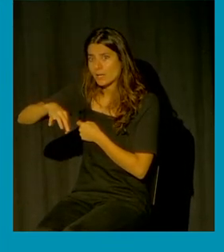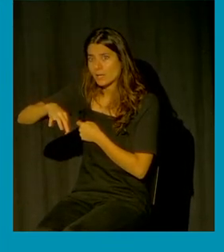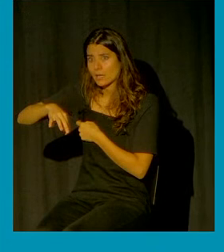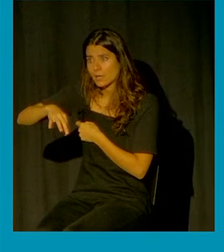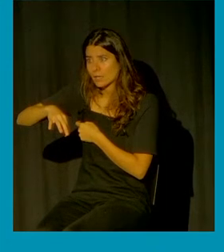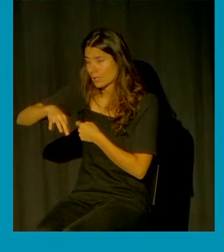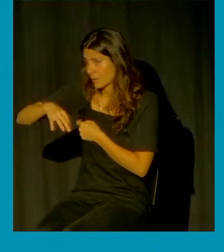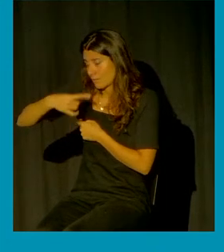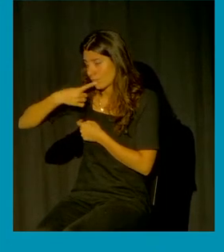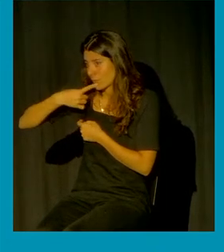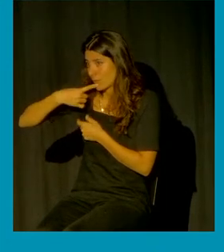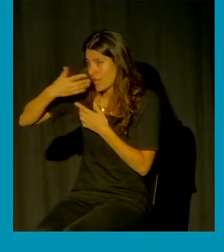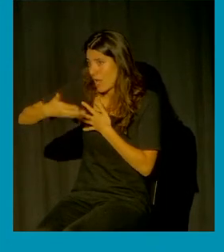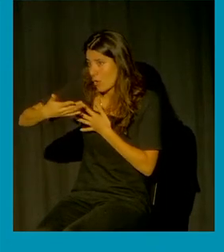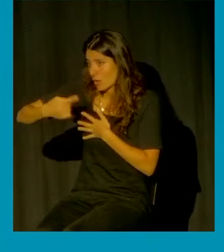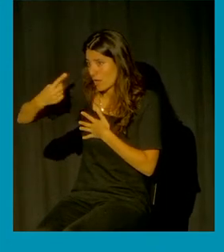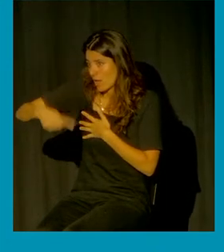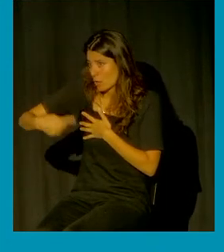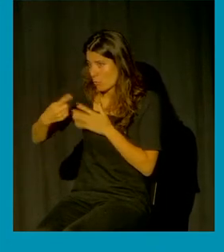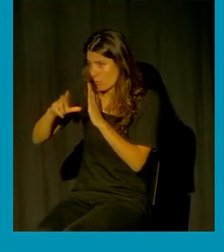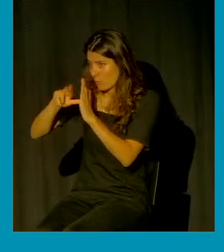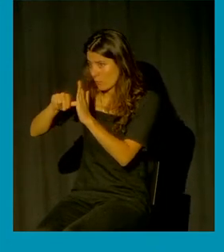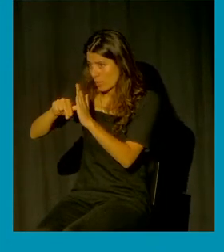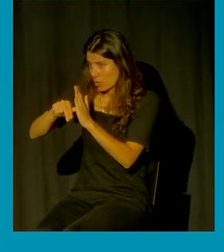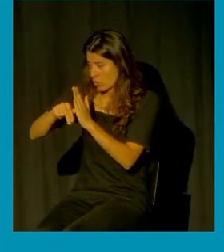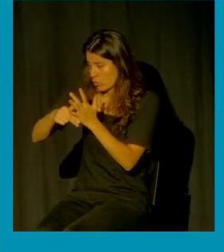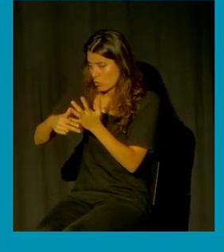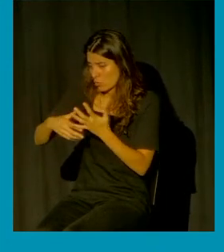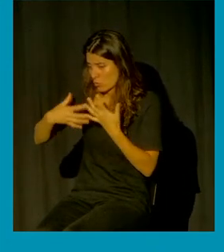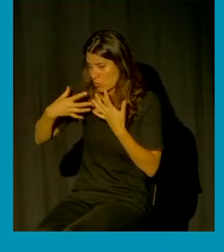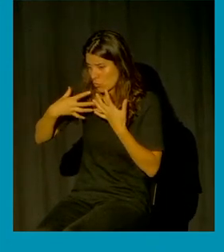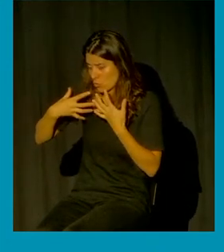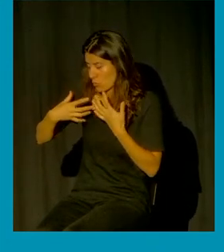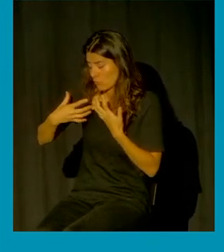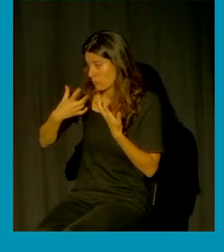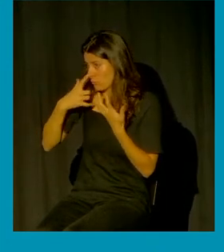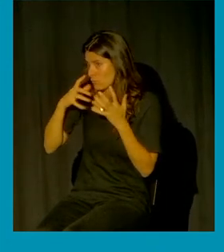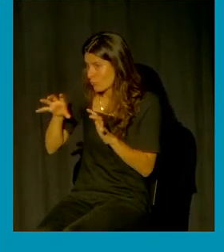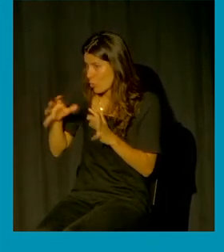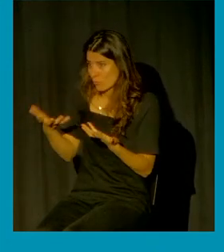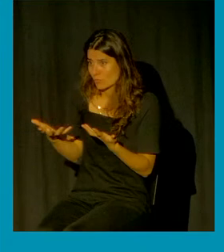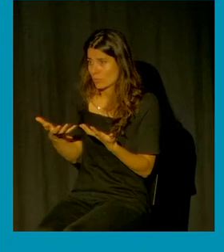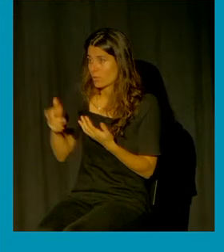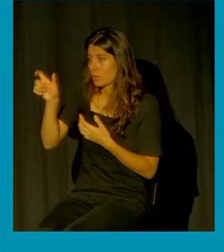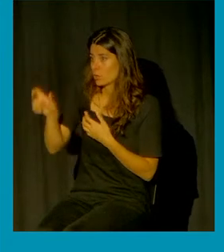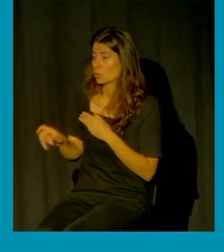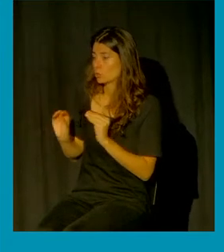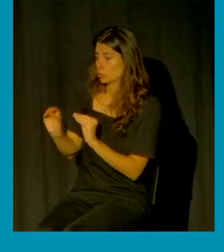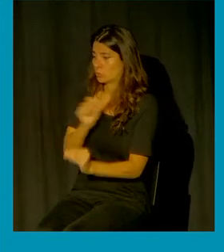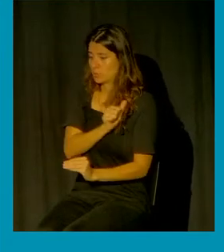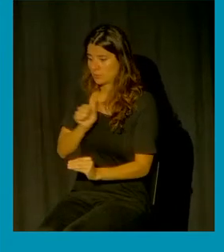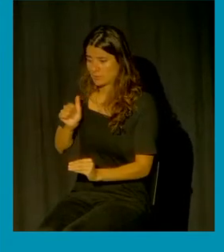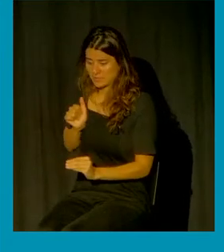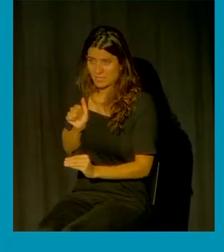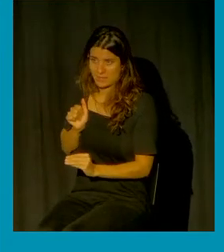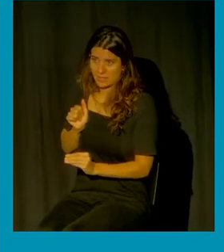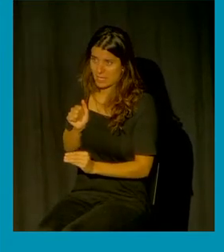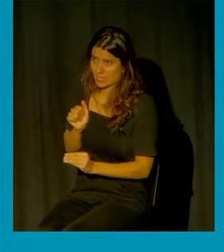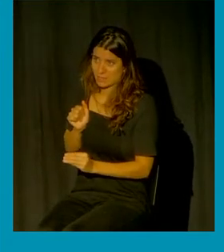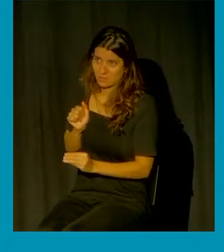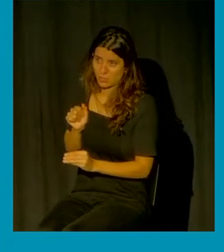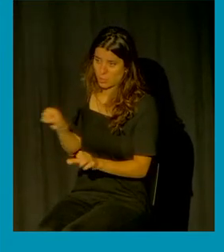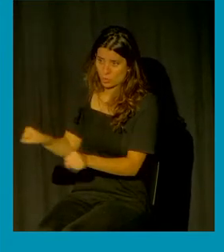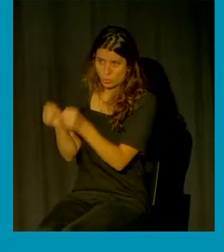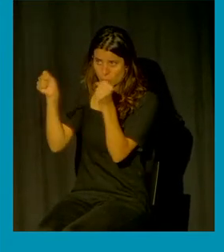aquell vídeo humiliant ignominiós en el que no només estava enviant la seva privacitat sinó que a més se l